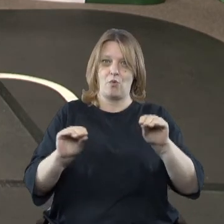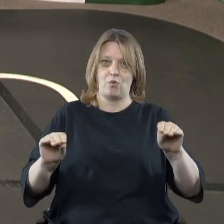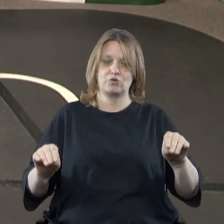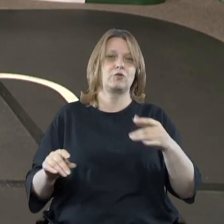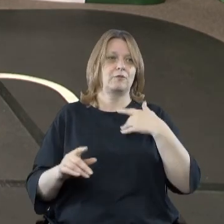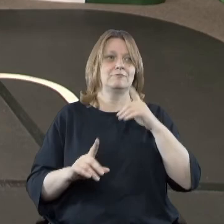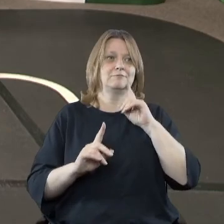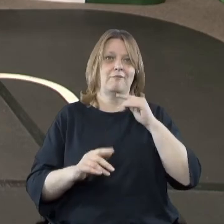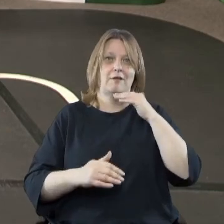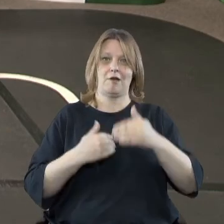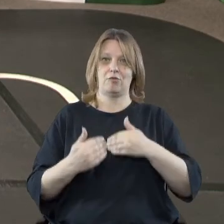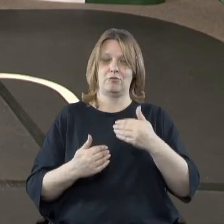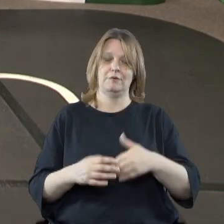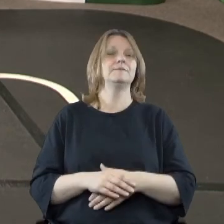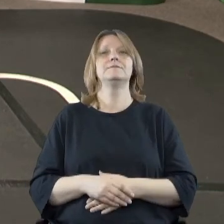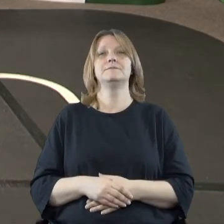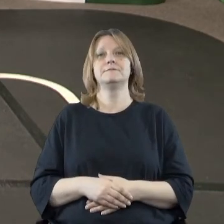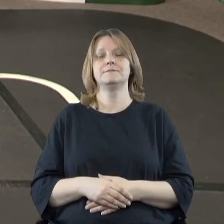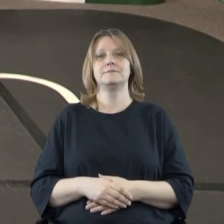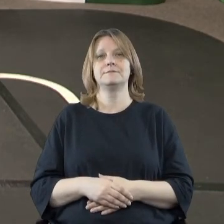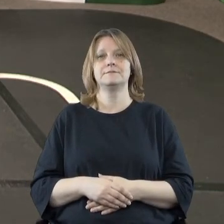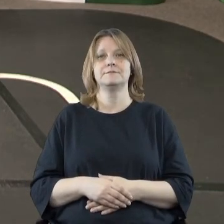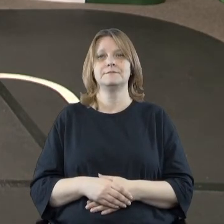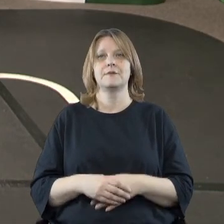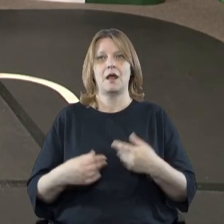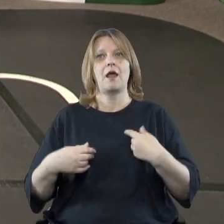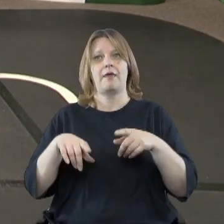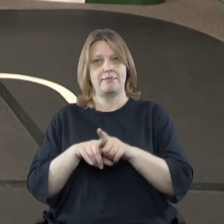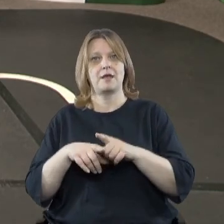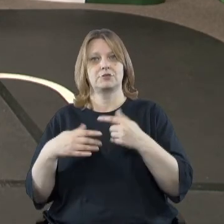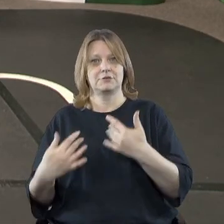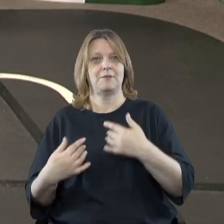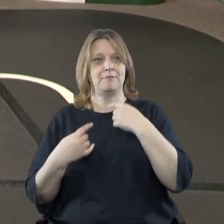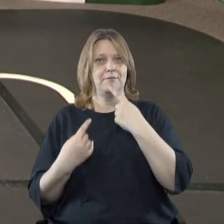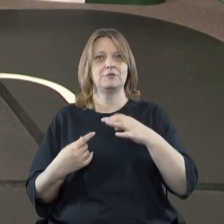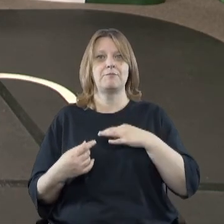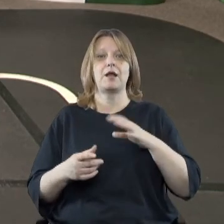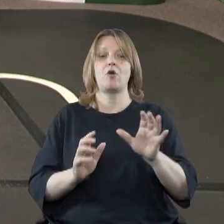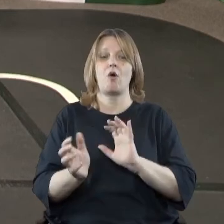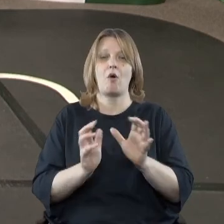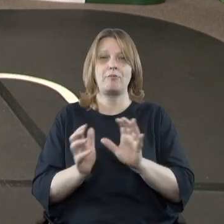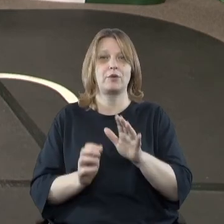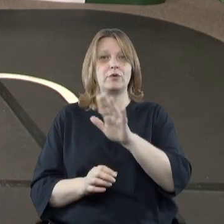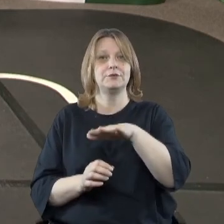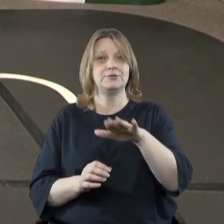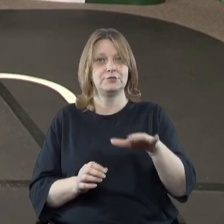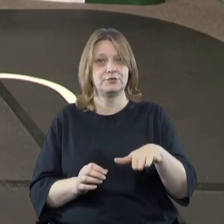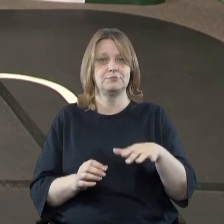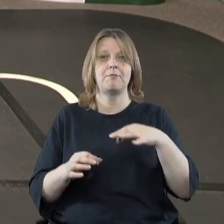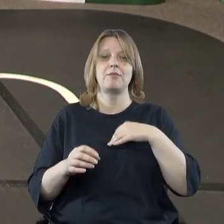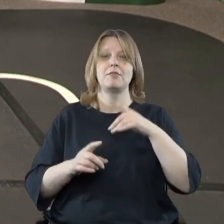i dziękujemy wam. Tak jest, bardzo dziękujemy. A ja też chciałem pogratulować paniom, które tutaj opiekują się,